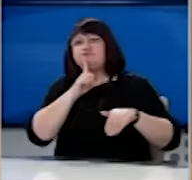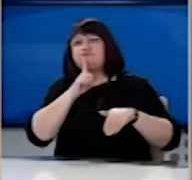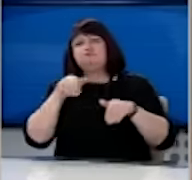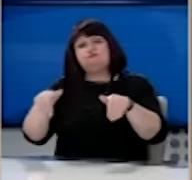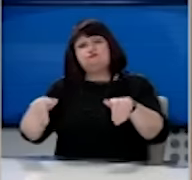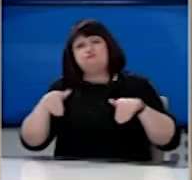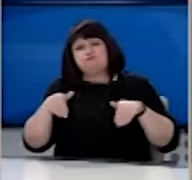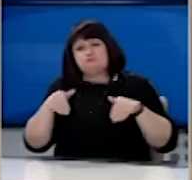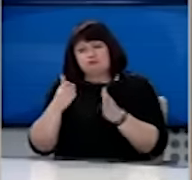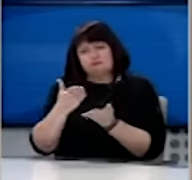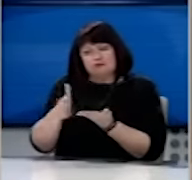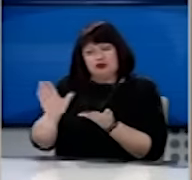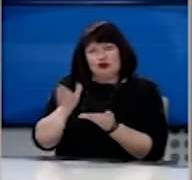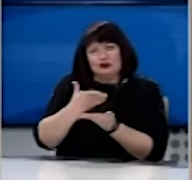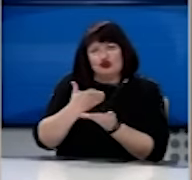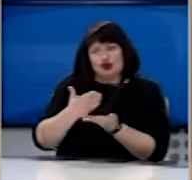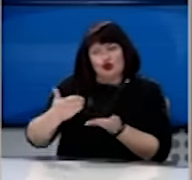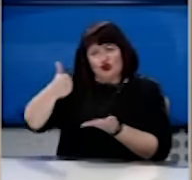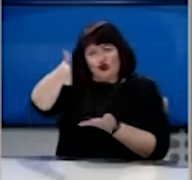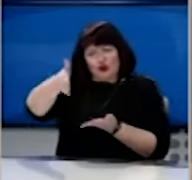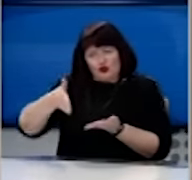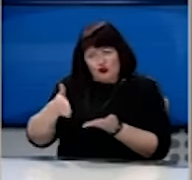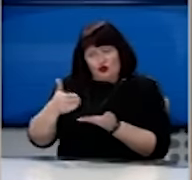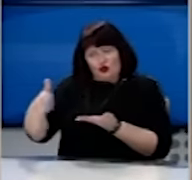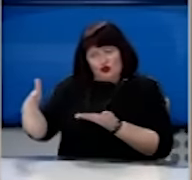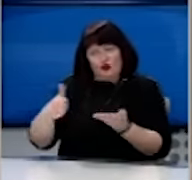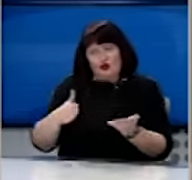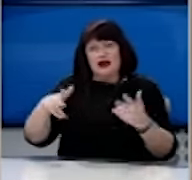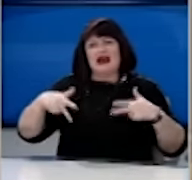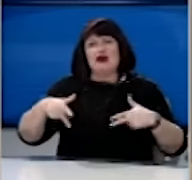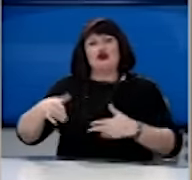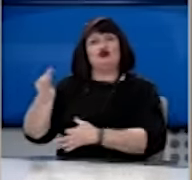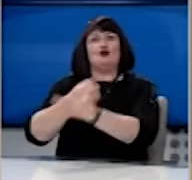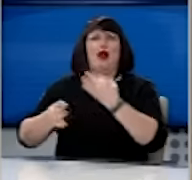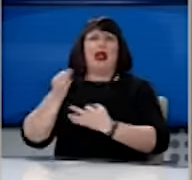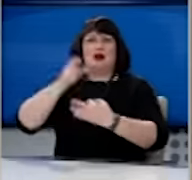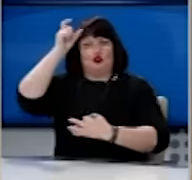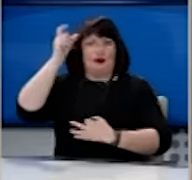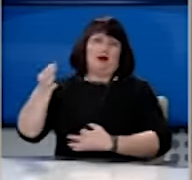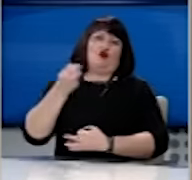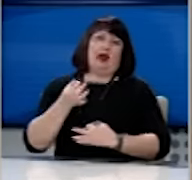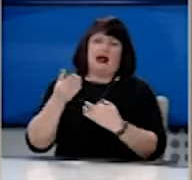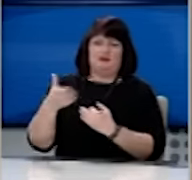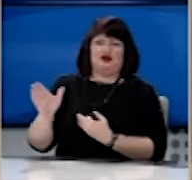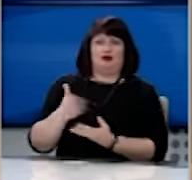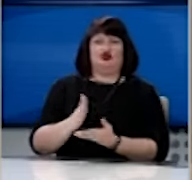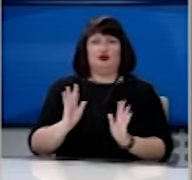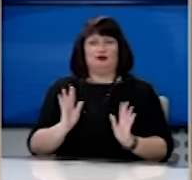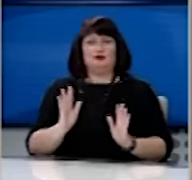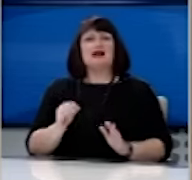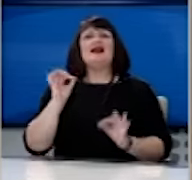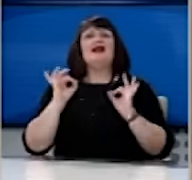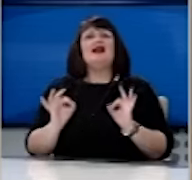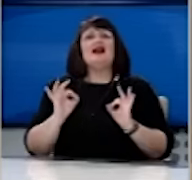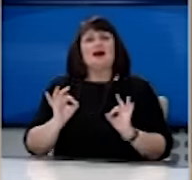της μοιρασιάς στα δυο που προβάλλει το τουρκικό κράτος. Και εδώ φυσικά εντάσσονται η